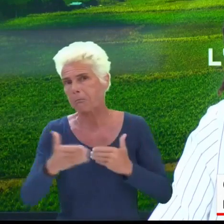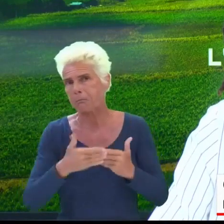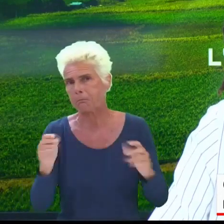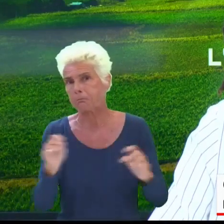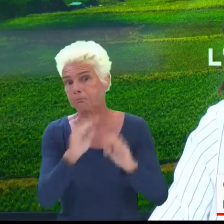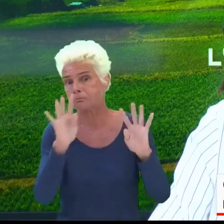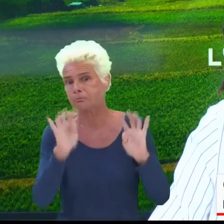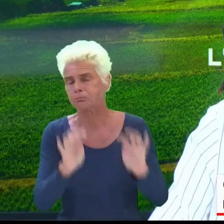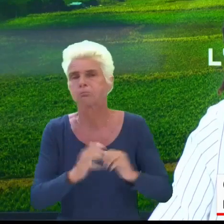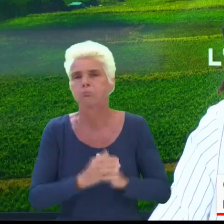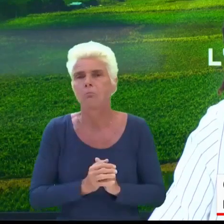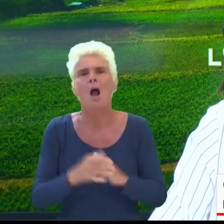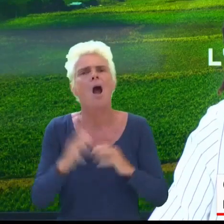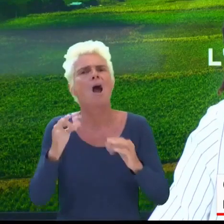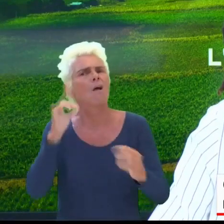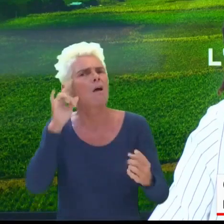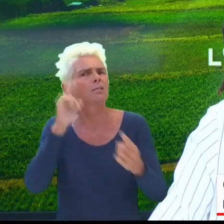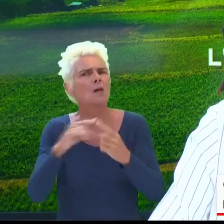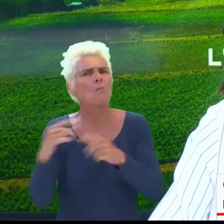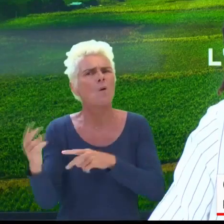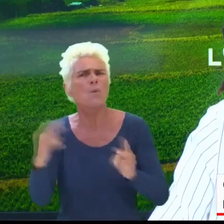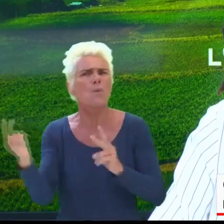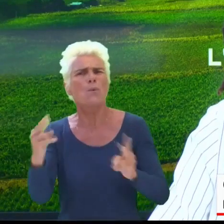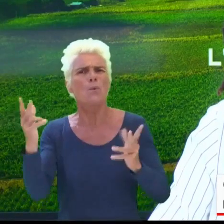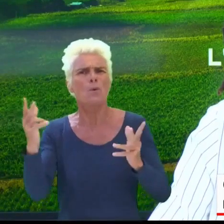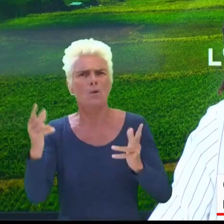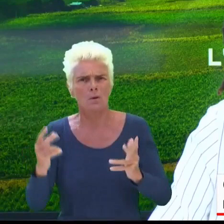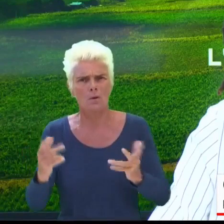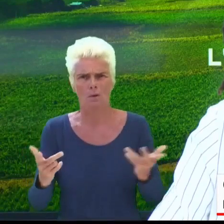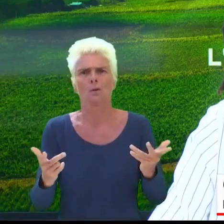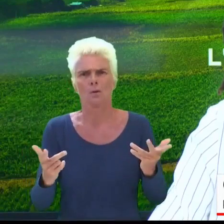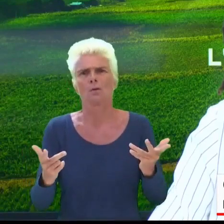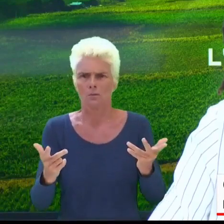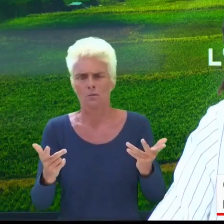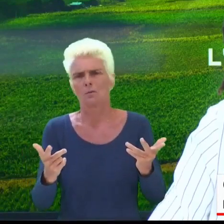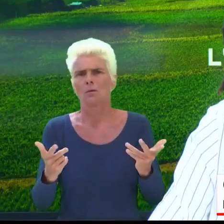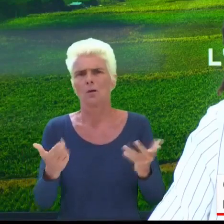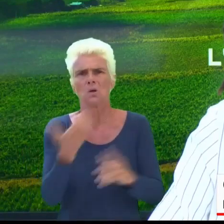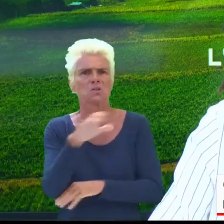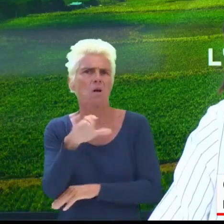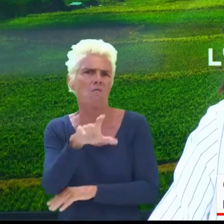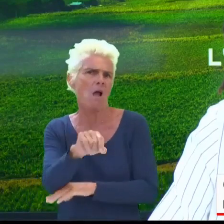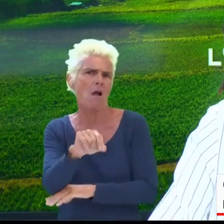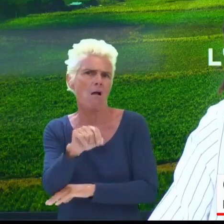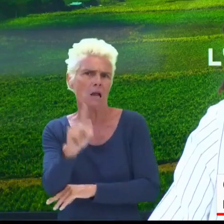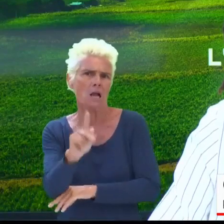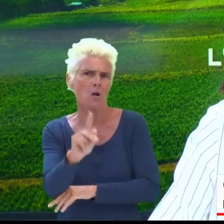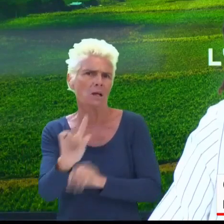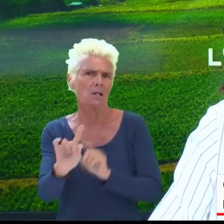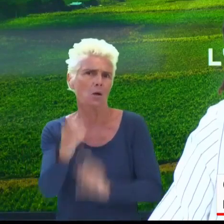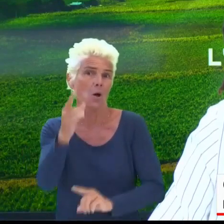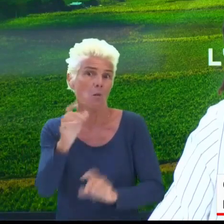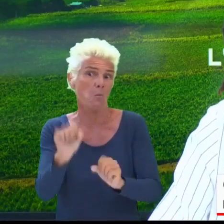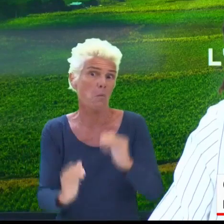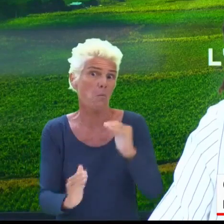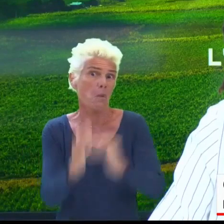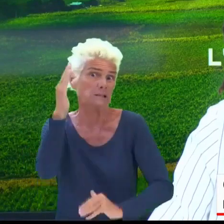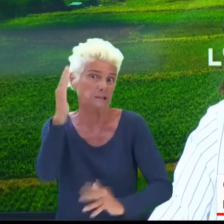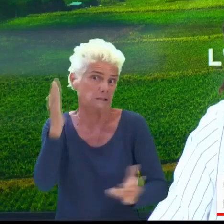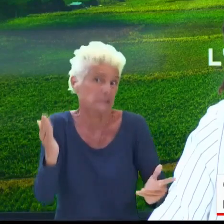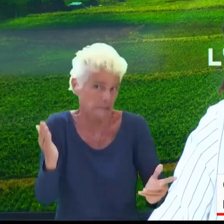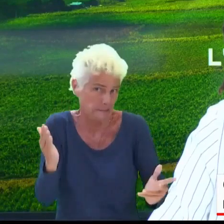en terme de Rafale on a également des des valeurs importantes qui sont attendues avec les 120 km/h voir un peu plus sur le